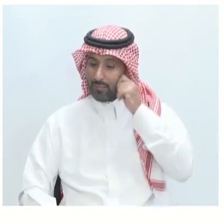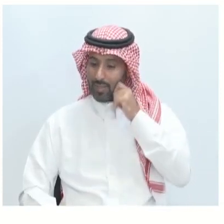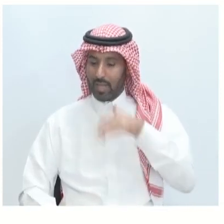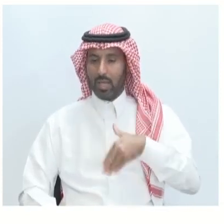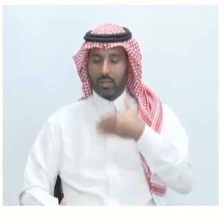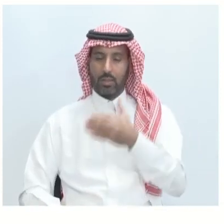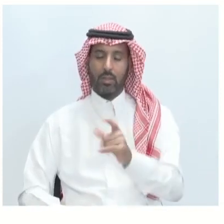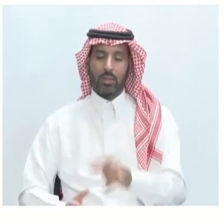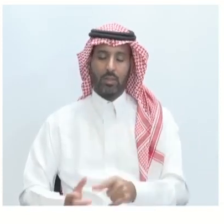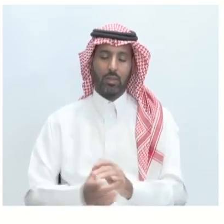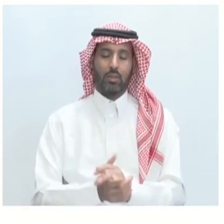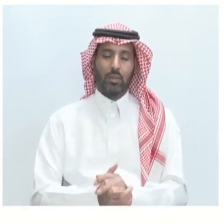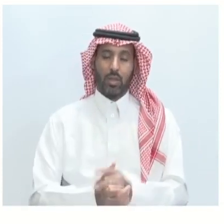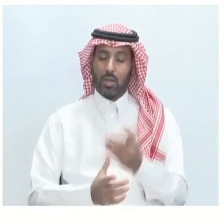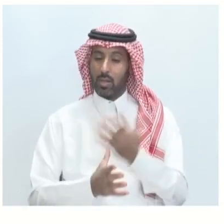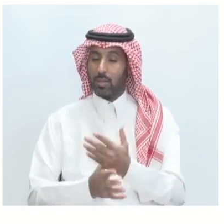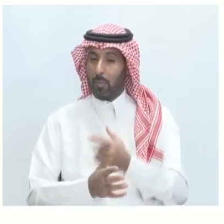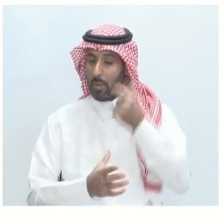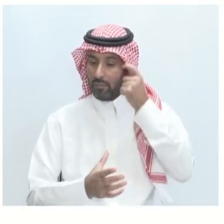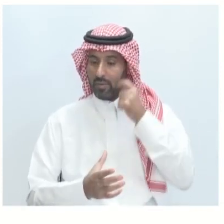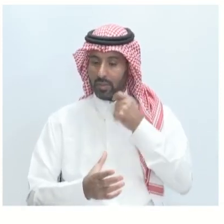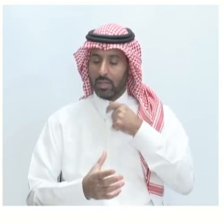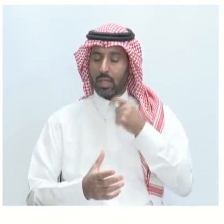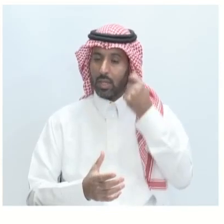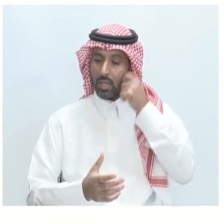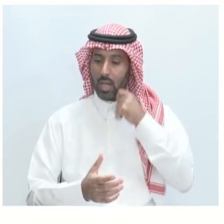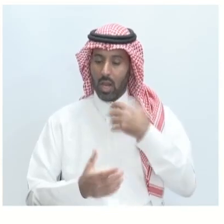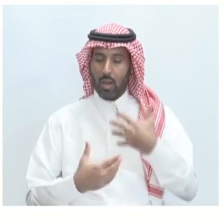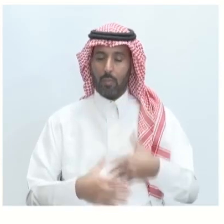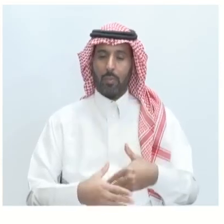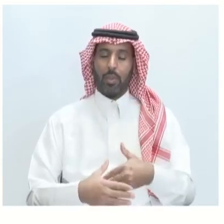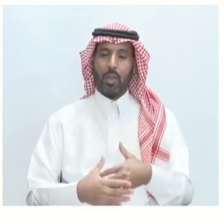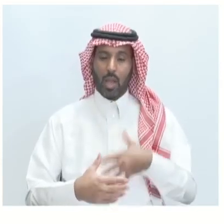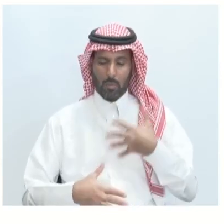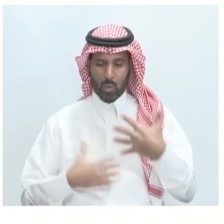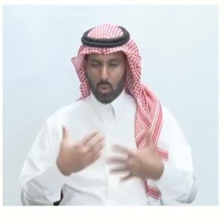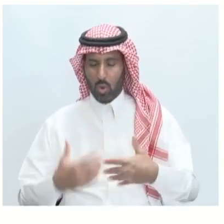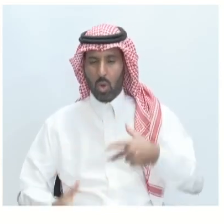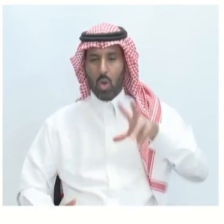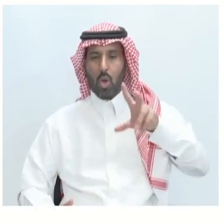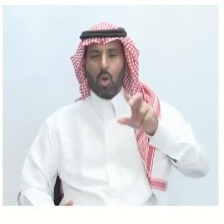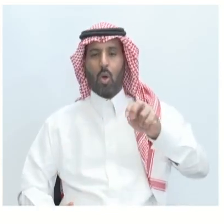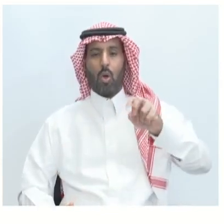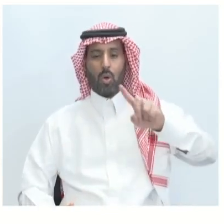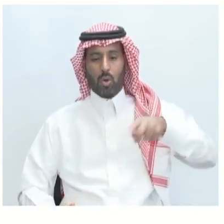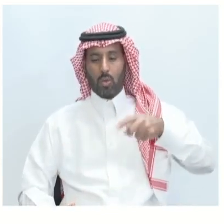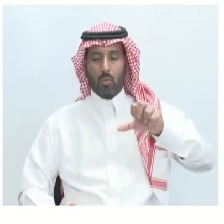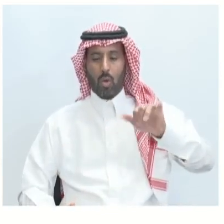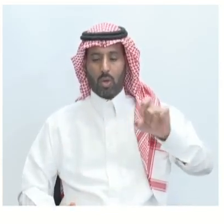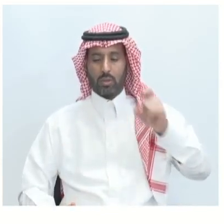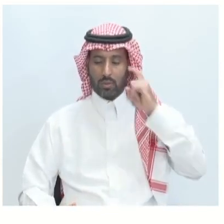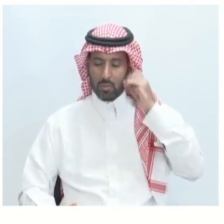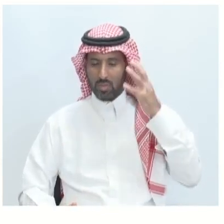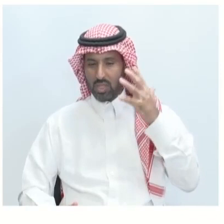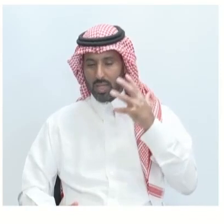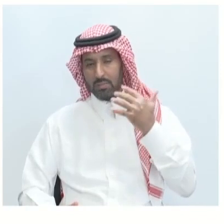الفتيات لان الفتيات ابنائي وبنات الطلاب العامل الهرموني يؤثر في حالتهم المزاجيه وقد